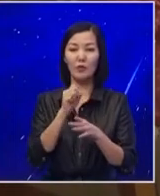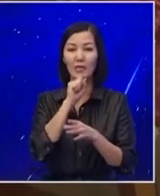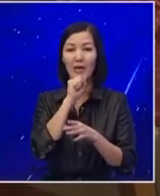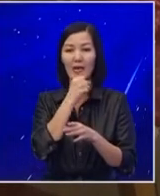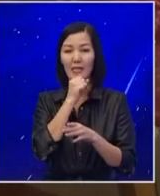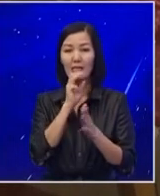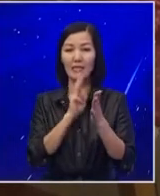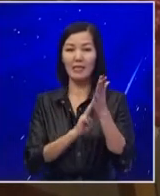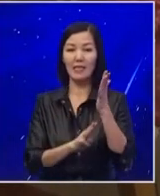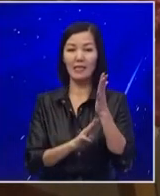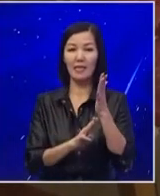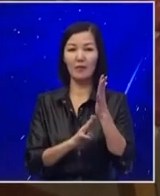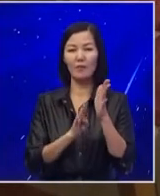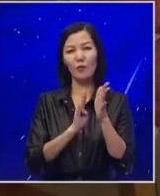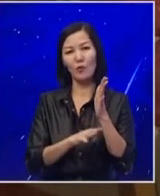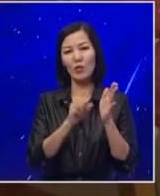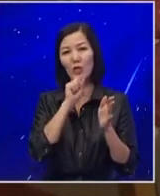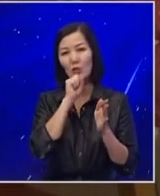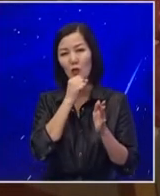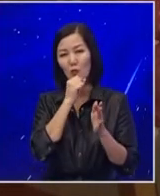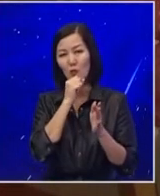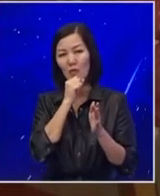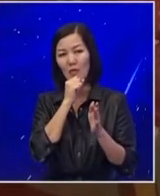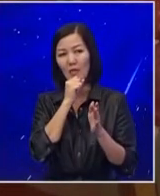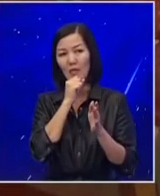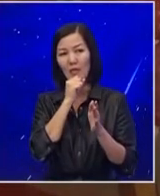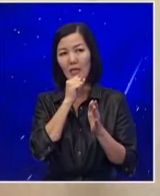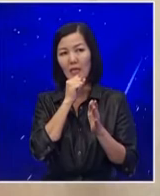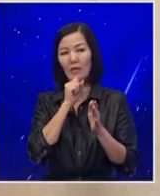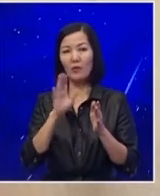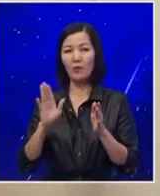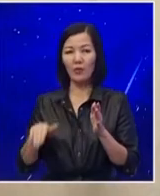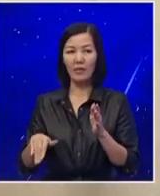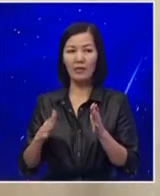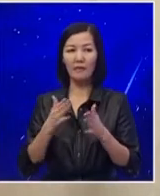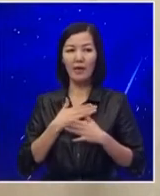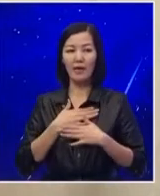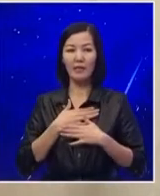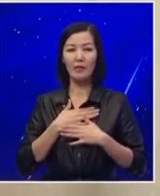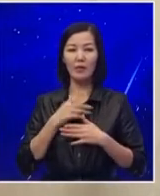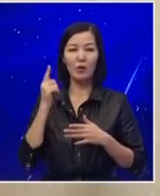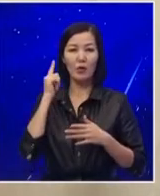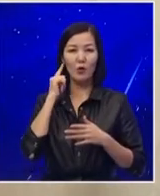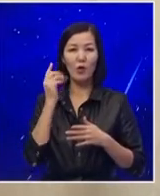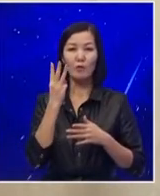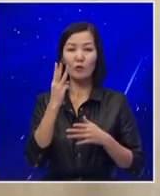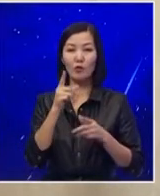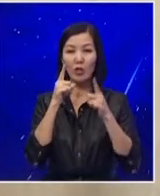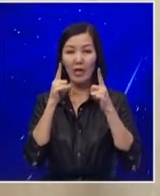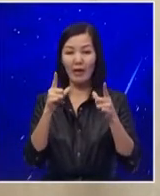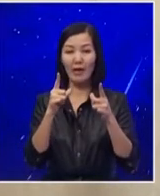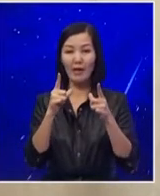жасы 87-90-ға келіп қалған. Сол кісінің астынан өткізіп алады. Сол кейін маған кәдімгі құлағыма 3 рет айғайлатып